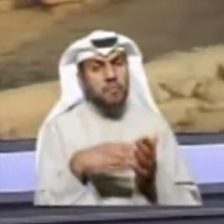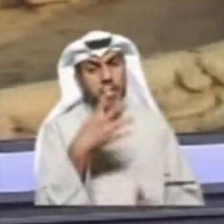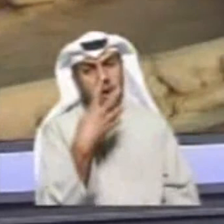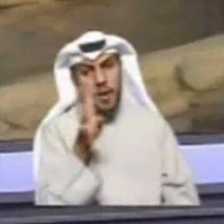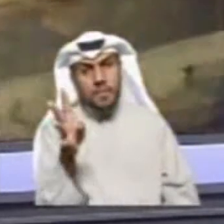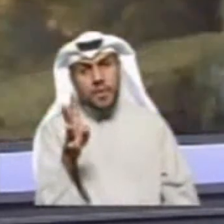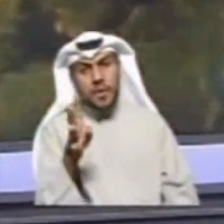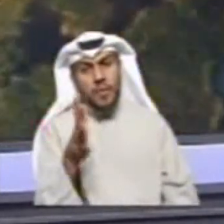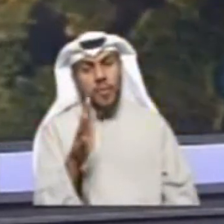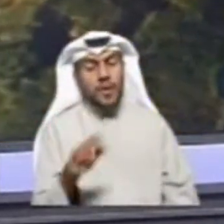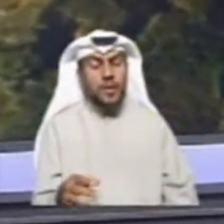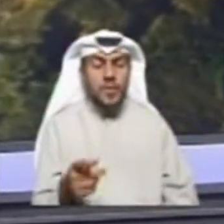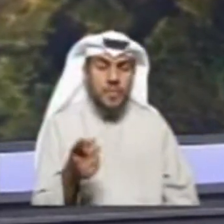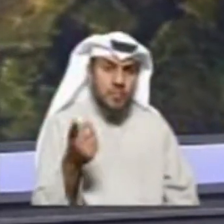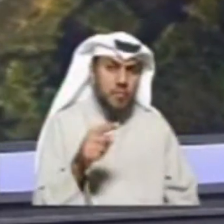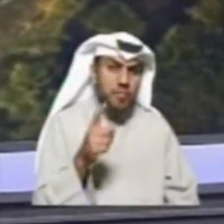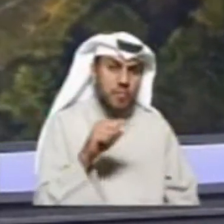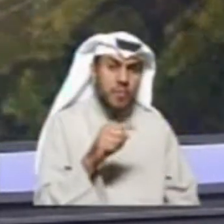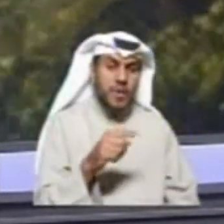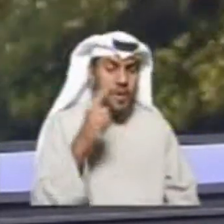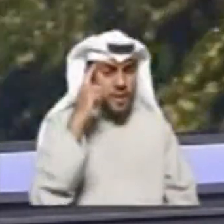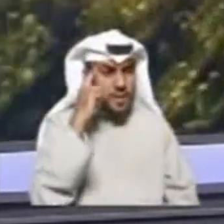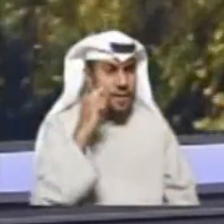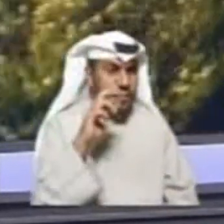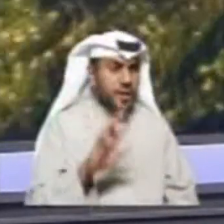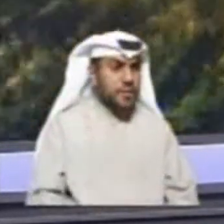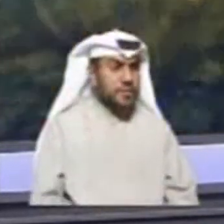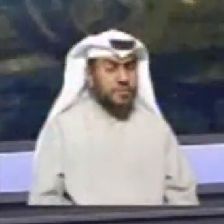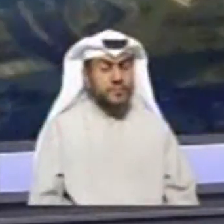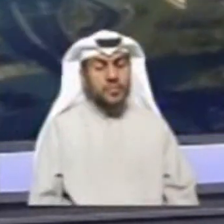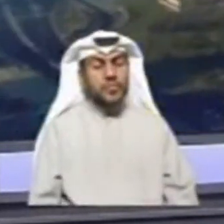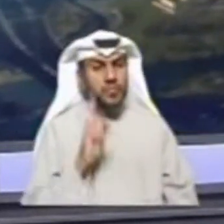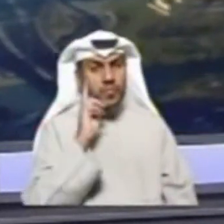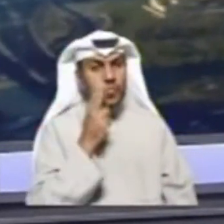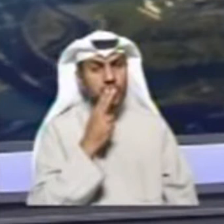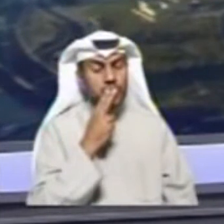في الساعة في منتصف نهار يوم السبت والأحد. أعزائي